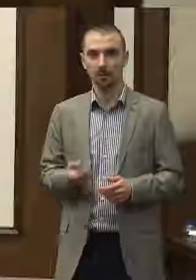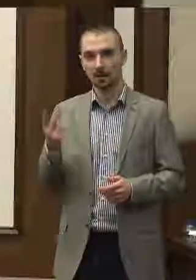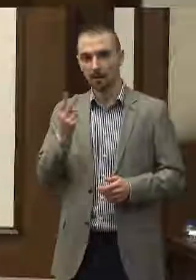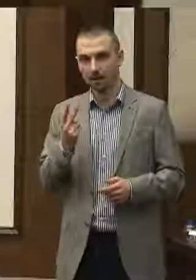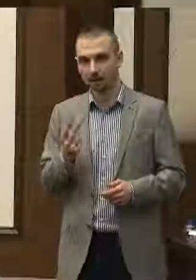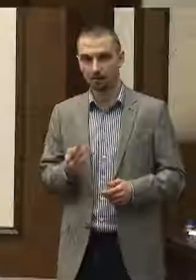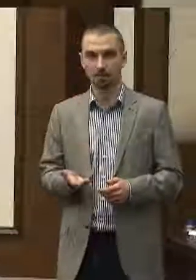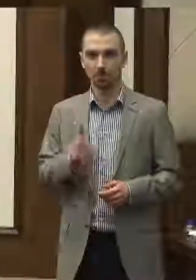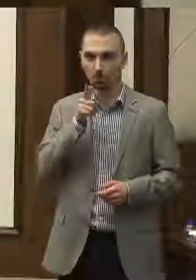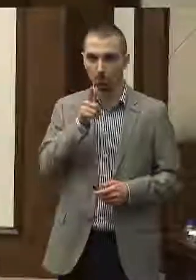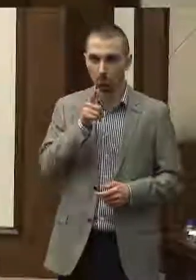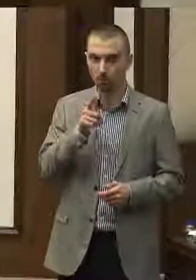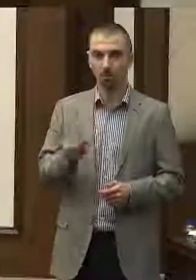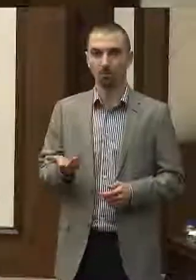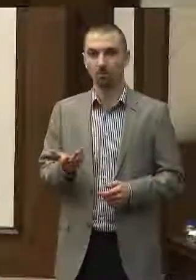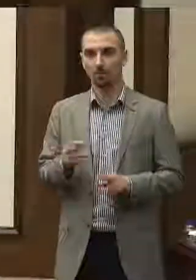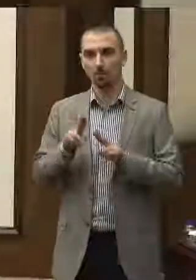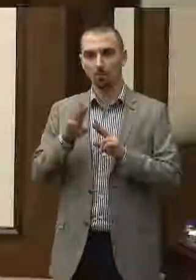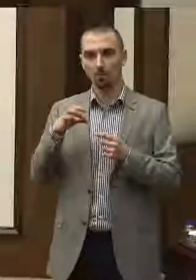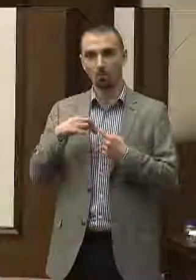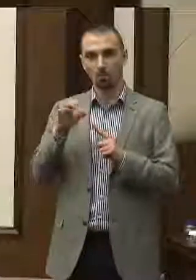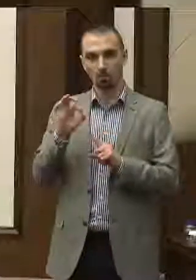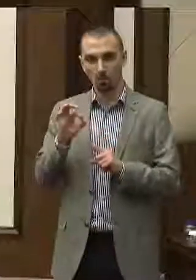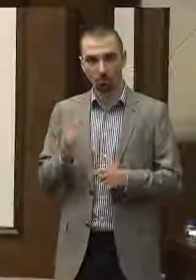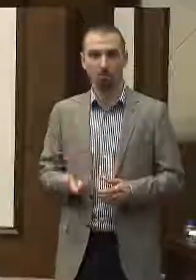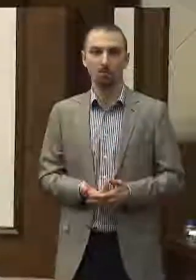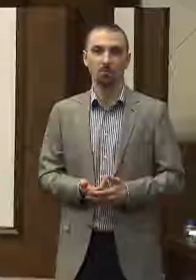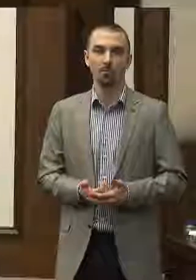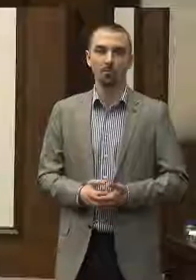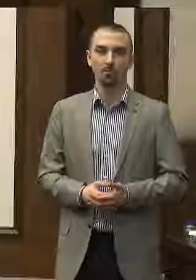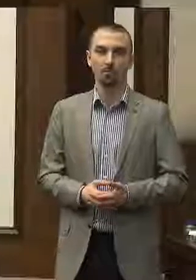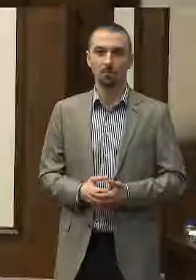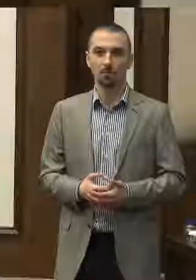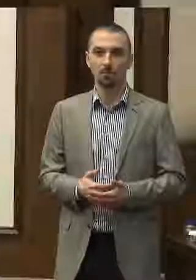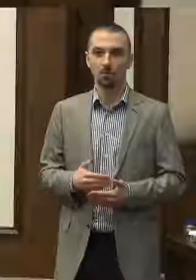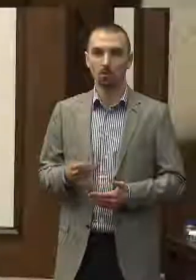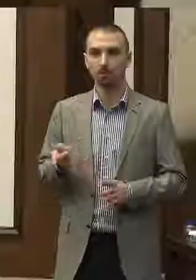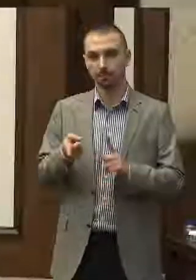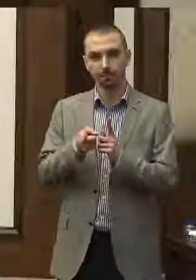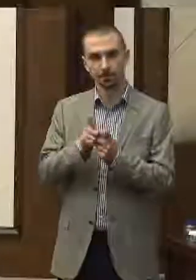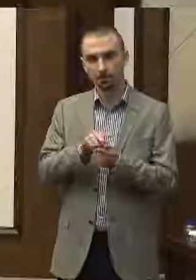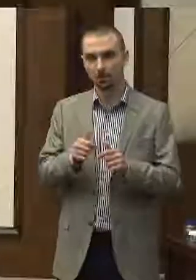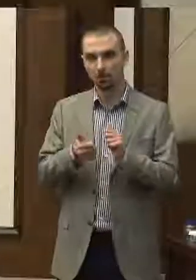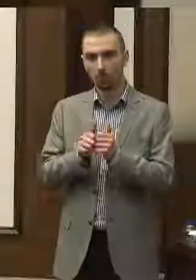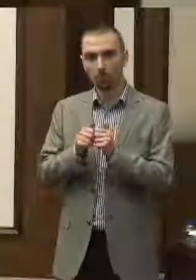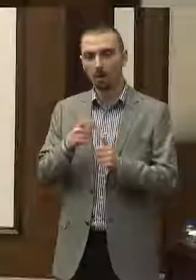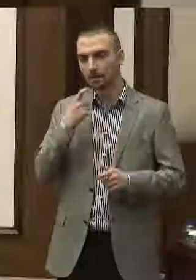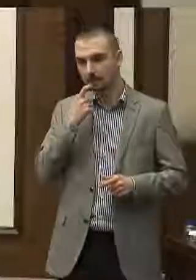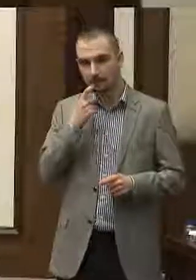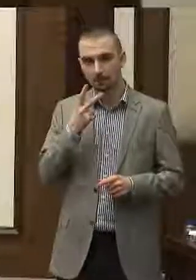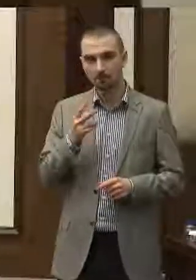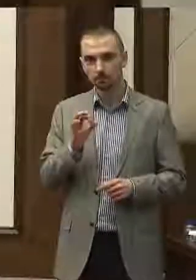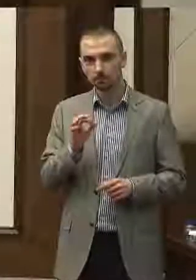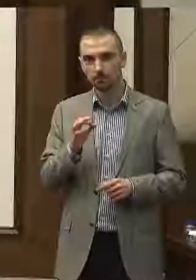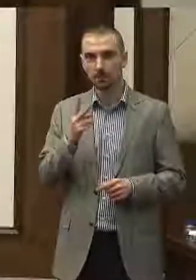resim, müzik, koro, ayrıca izcilik olarak senede en az